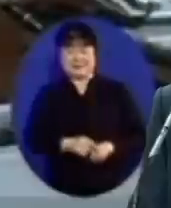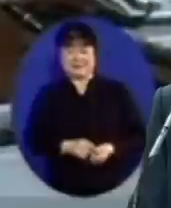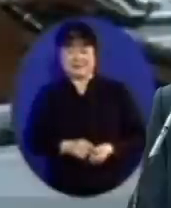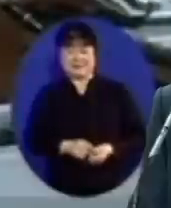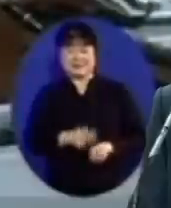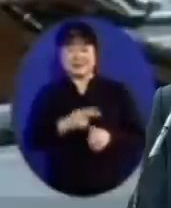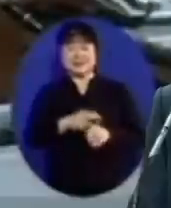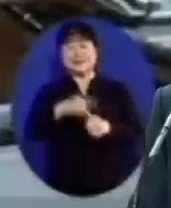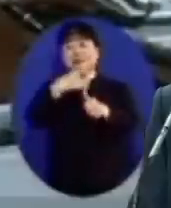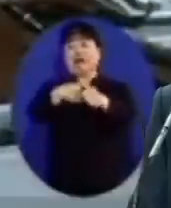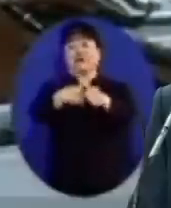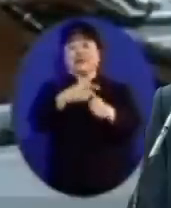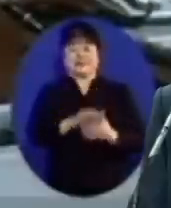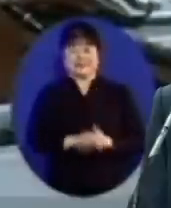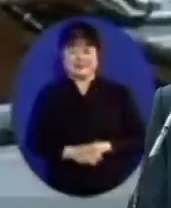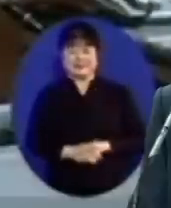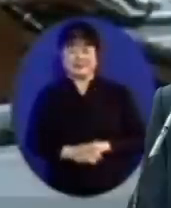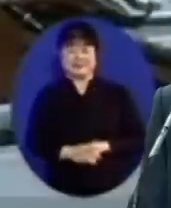걸리느냐,